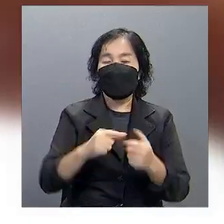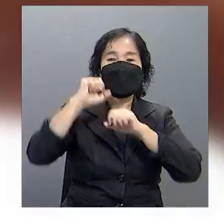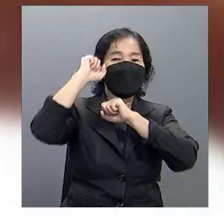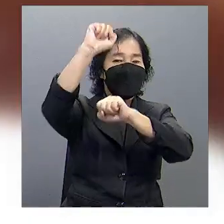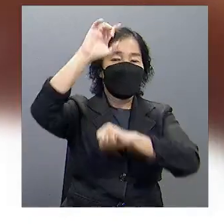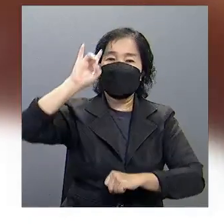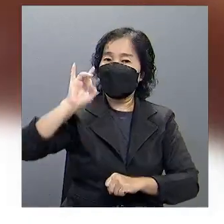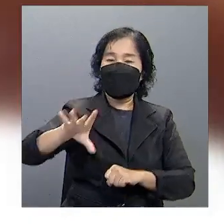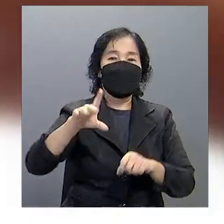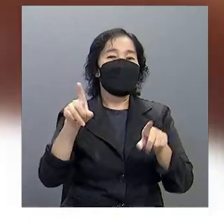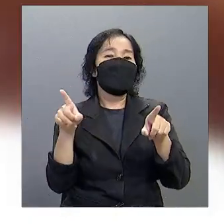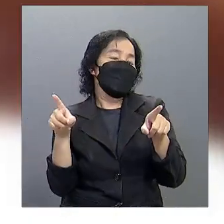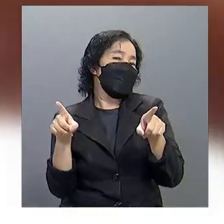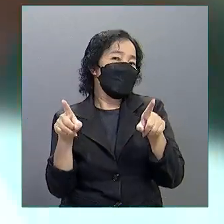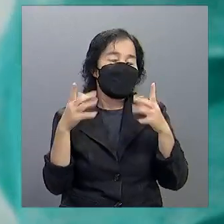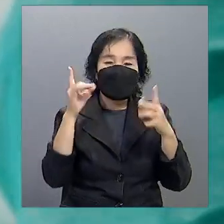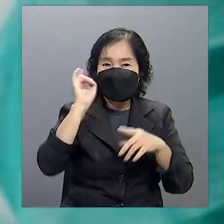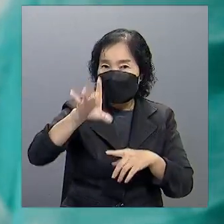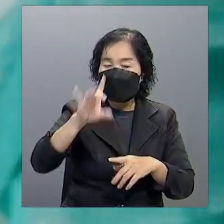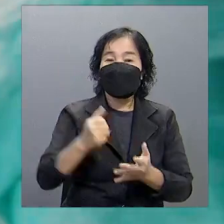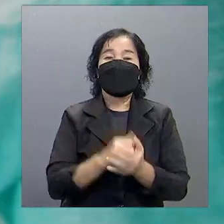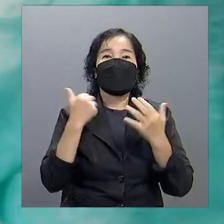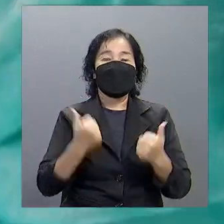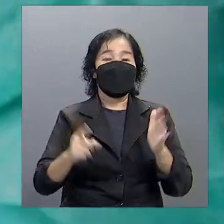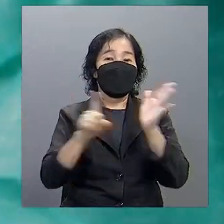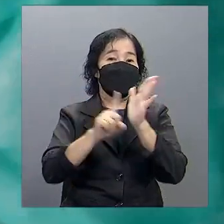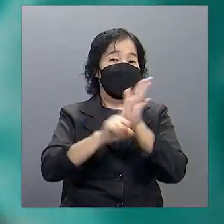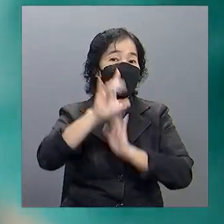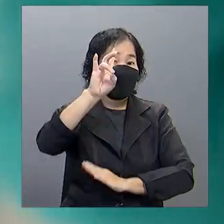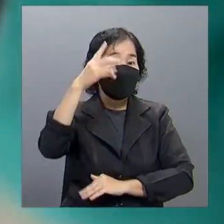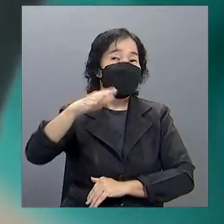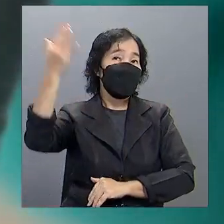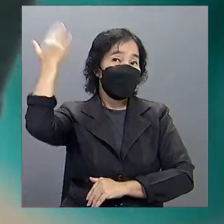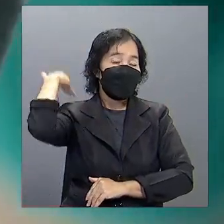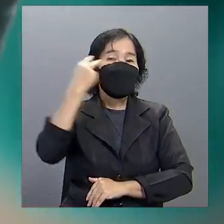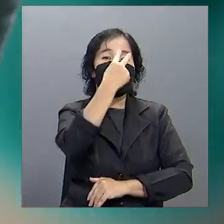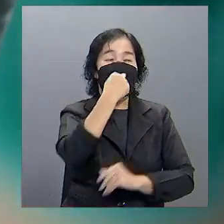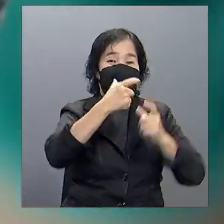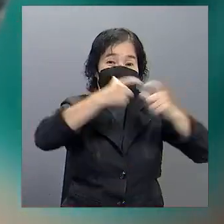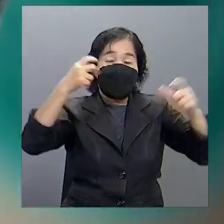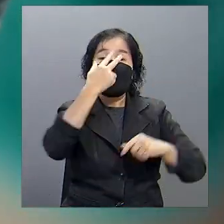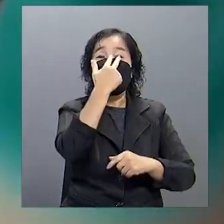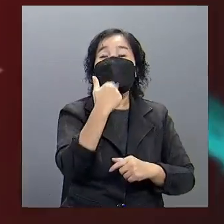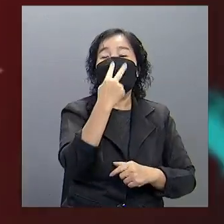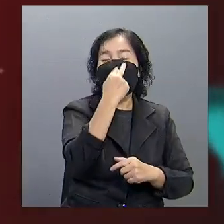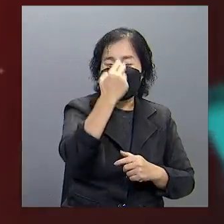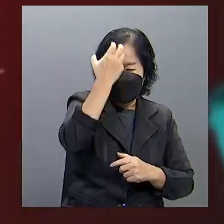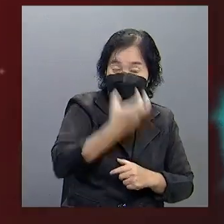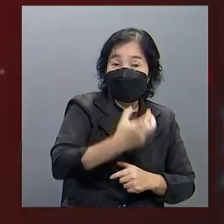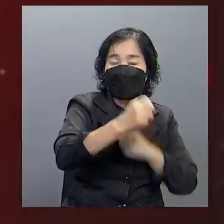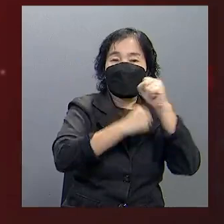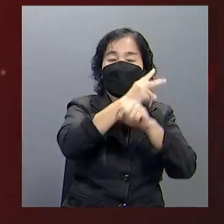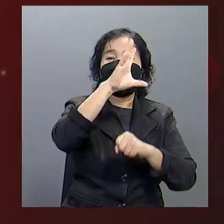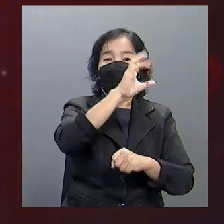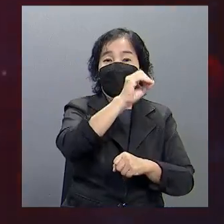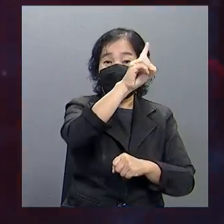หรือคาดไม่ถึงซึ่งนับเป็นครั้งที่7ตั้งแต่การประกาศไข้หวัดใหญ่สายพันธุ์ H1N1 ในปี 2552การ